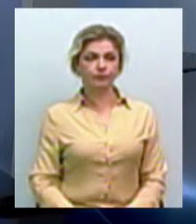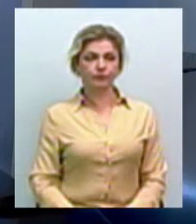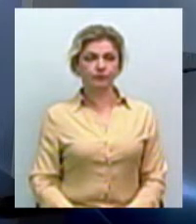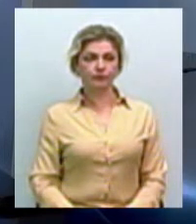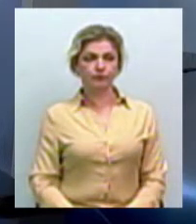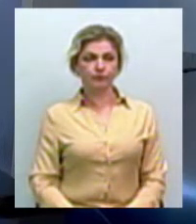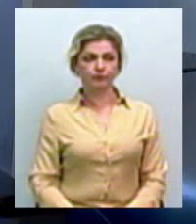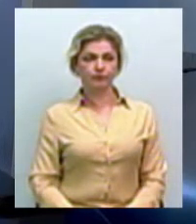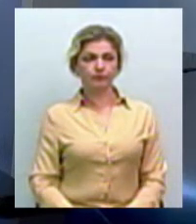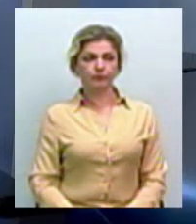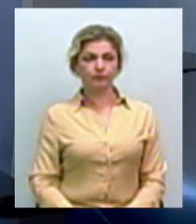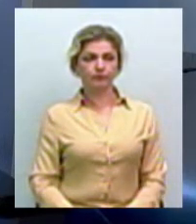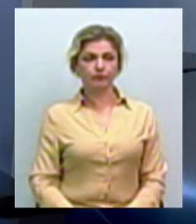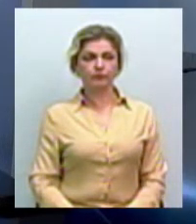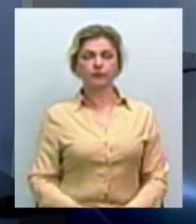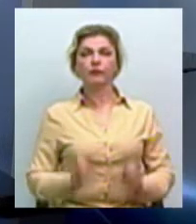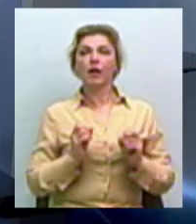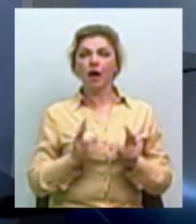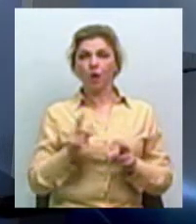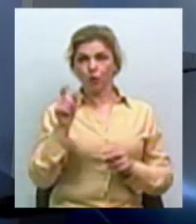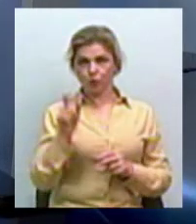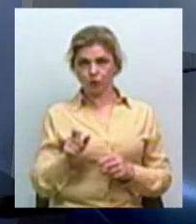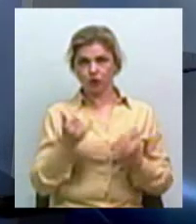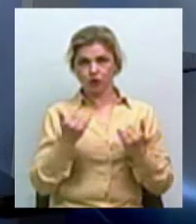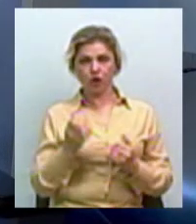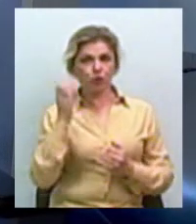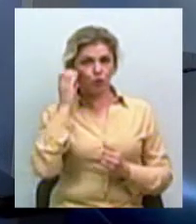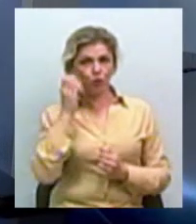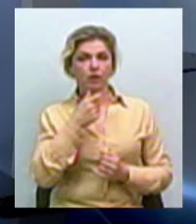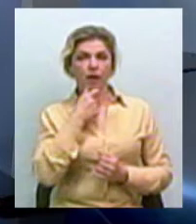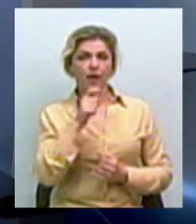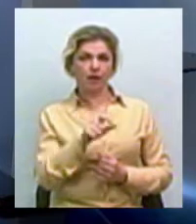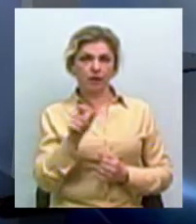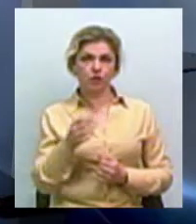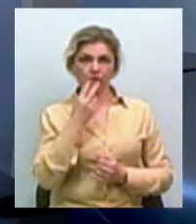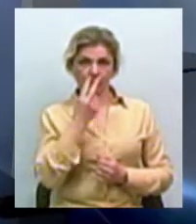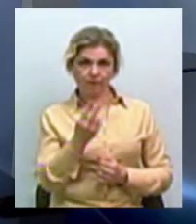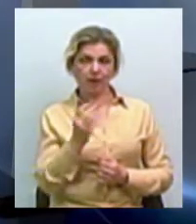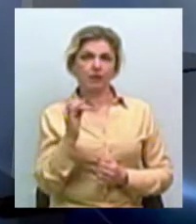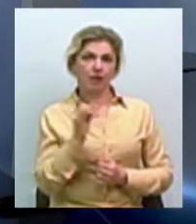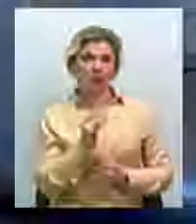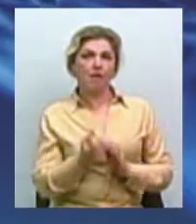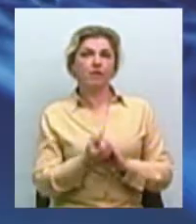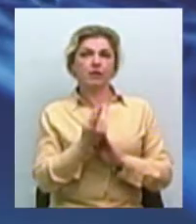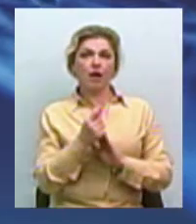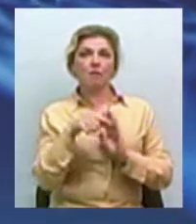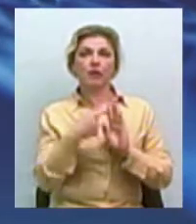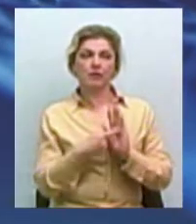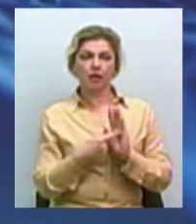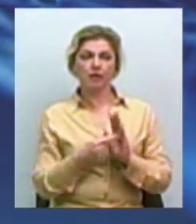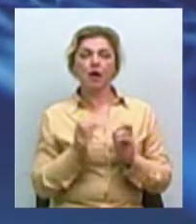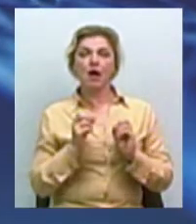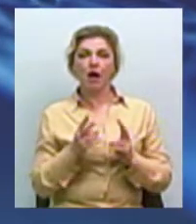будь ласка, Ольга, як людині, зараз нас слухають глядачі, дивляться, і виникає питання, як